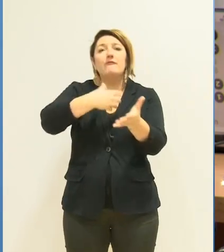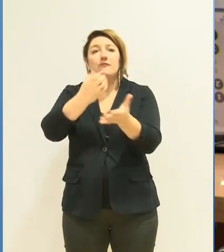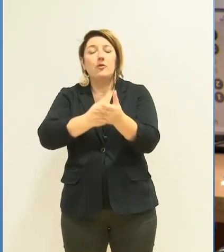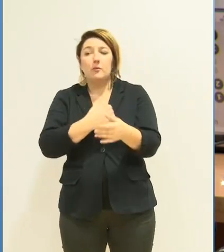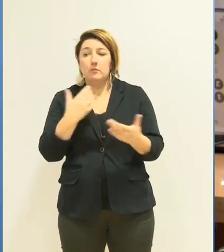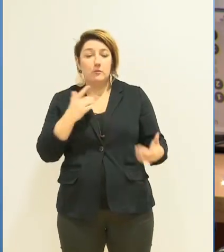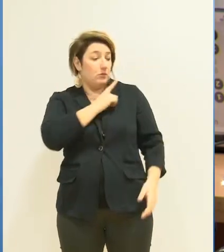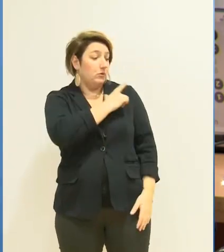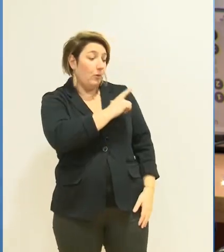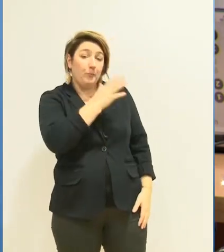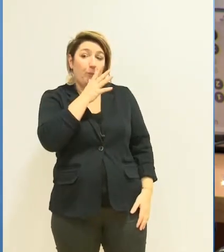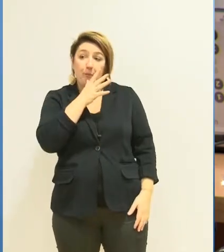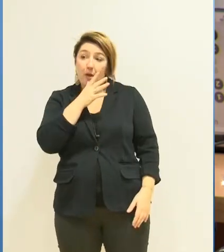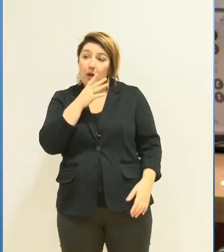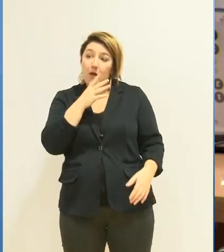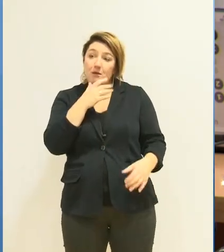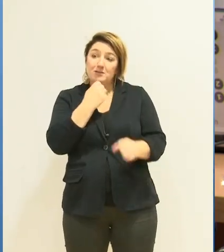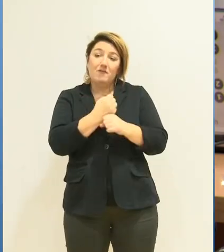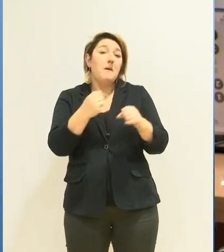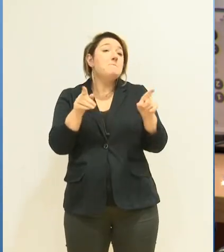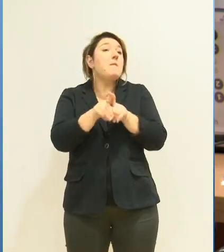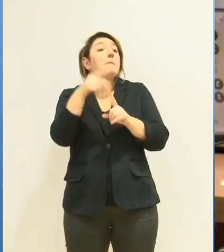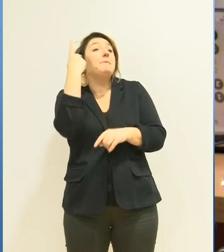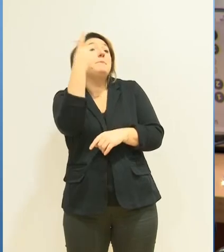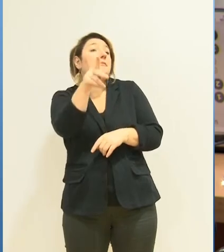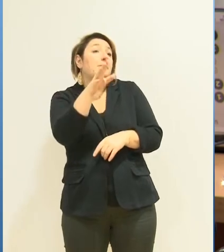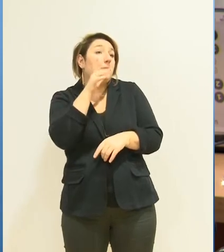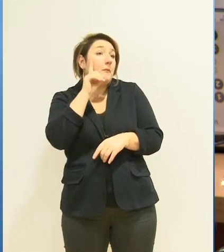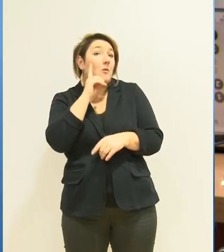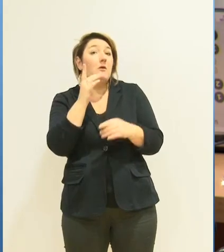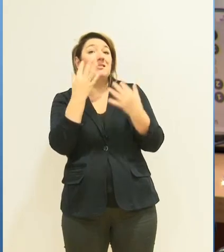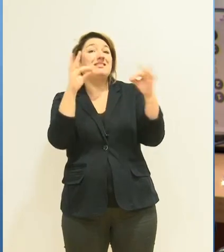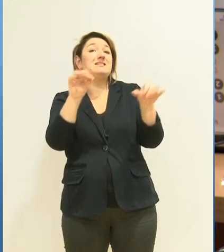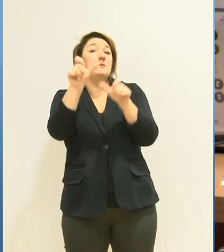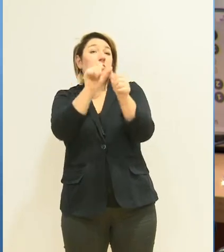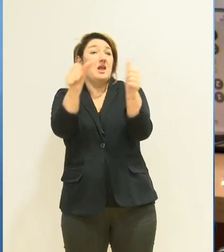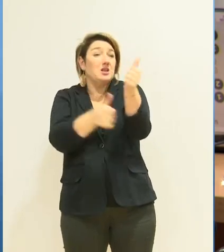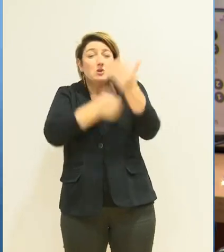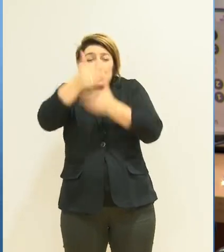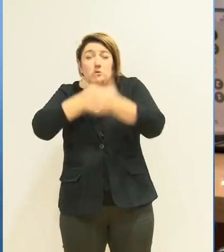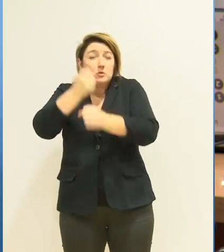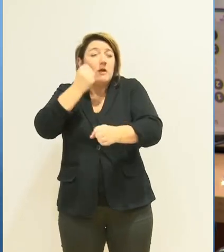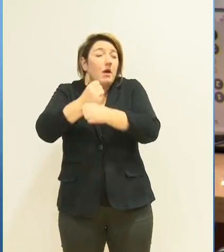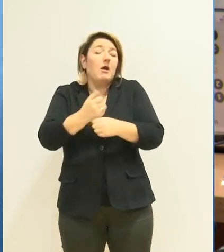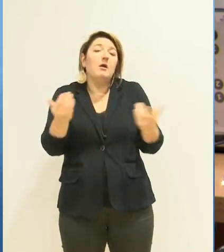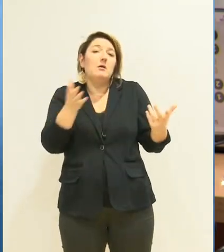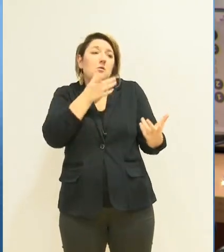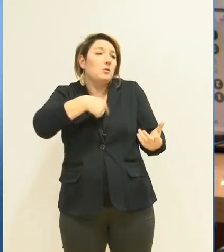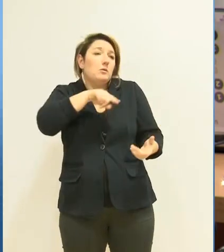k2 on ne peut pas faire le boulot de même que le vôtre quand on a dix attachés qu'ils ne font que ça toute la journée